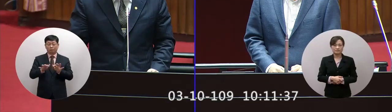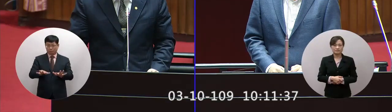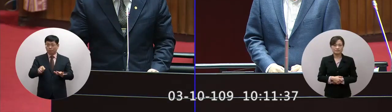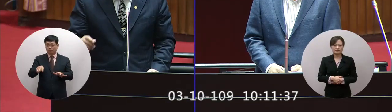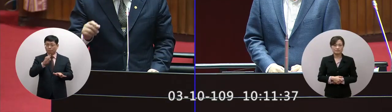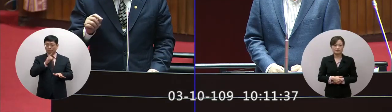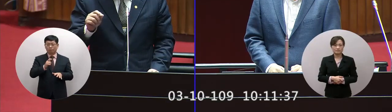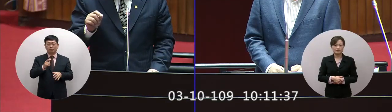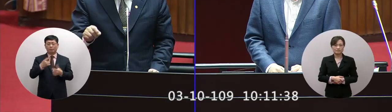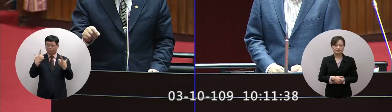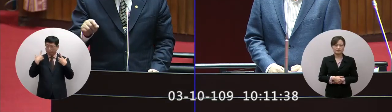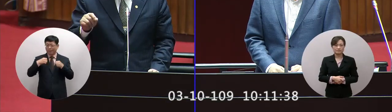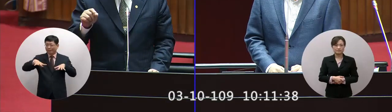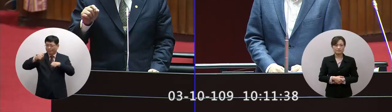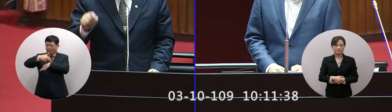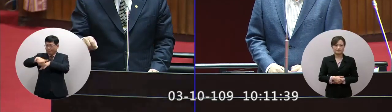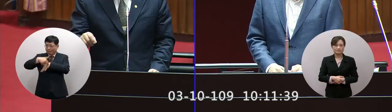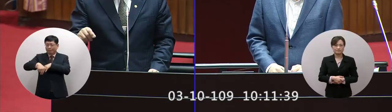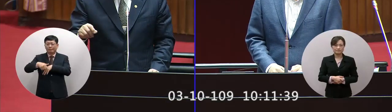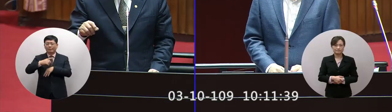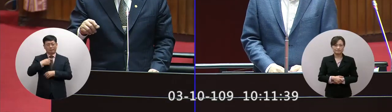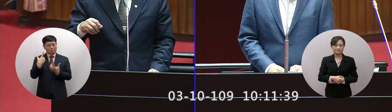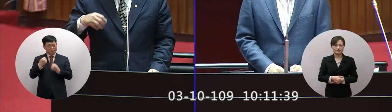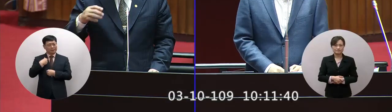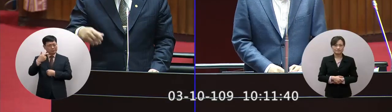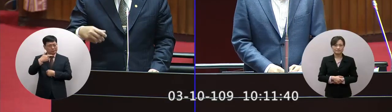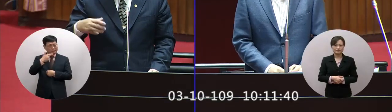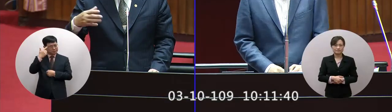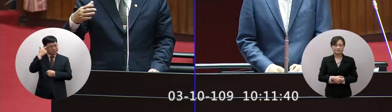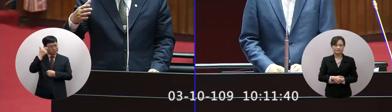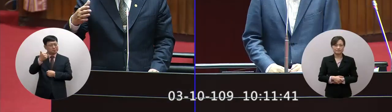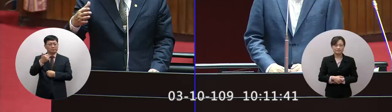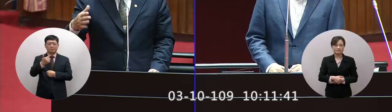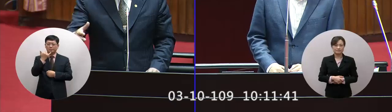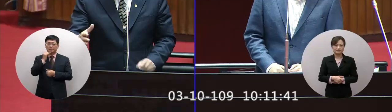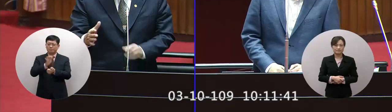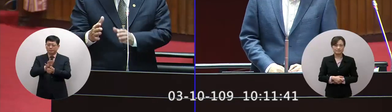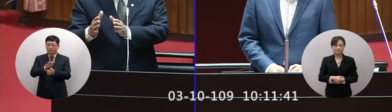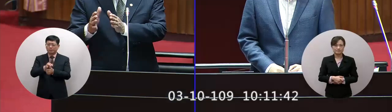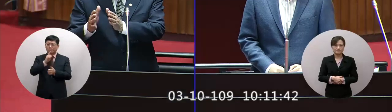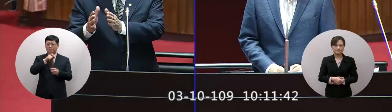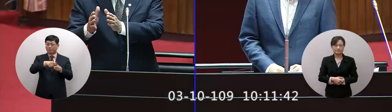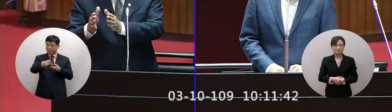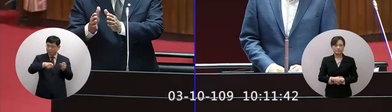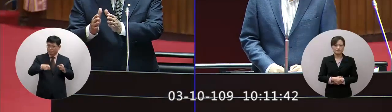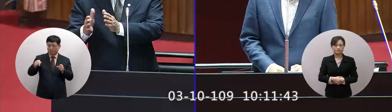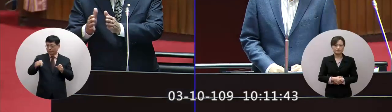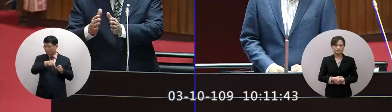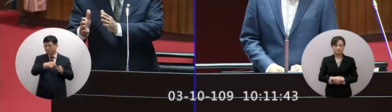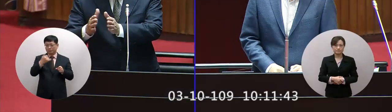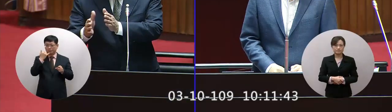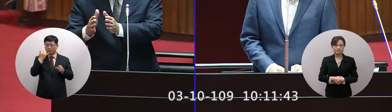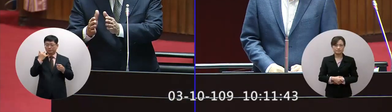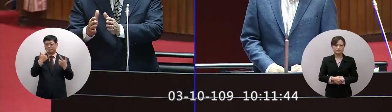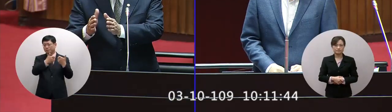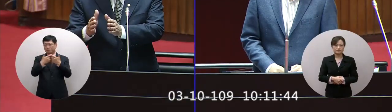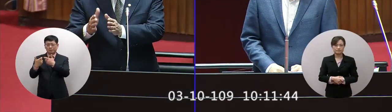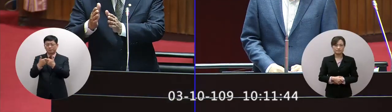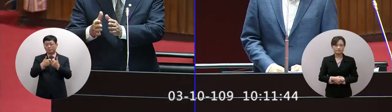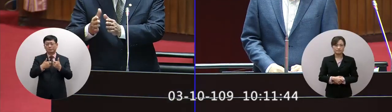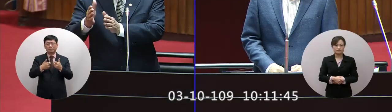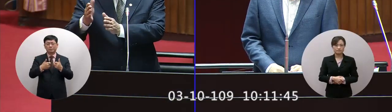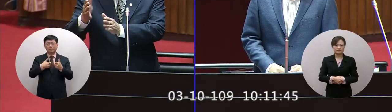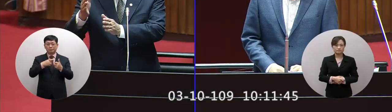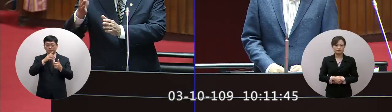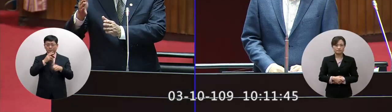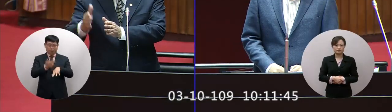我想这个是原来当初是善意的，让地方可以跟工程有一个比较能够妥协，那